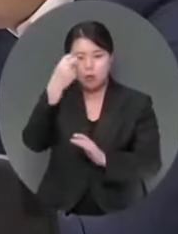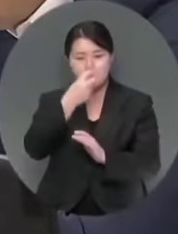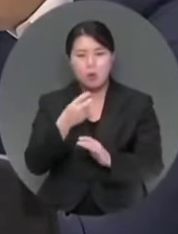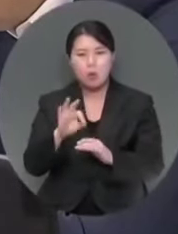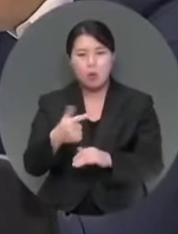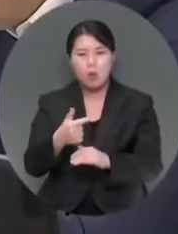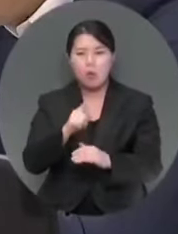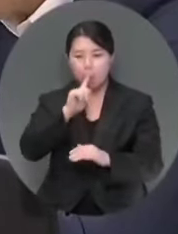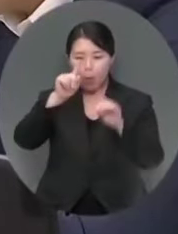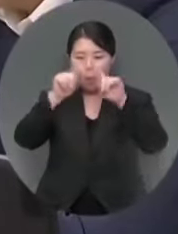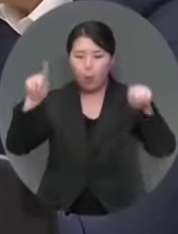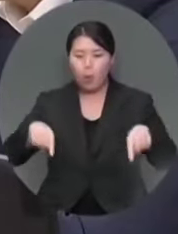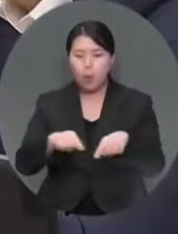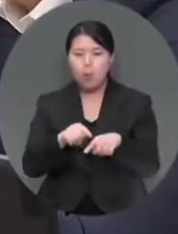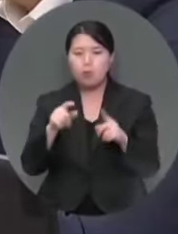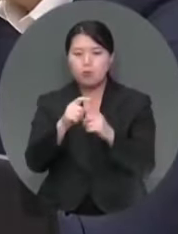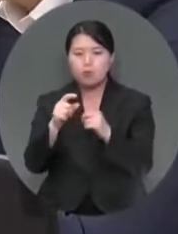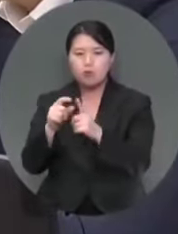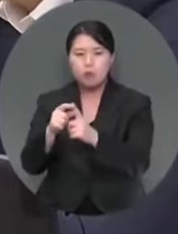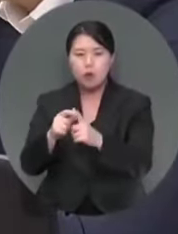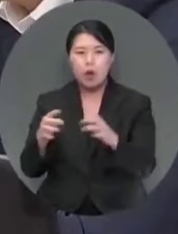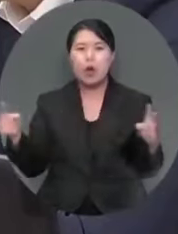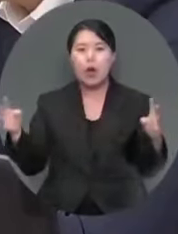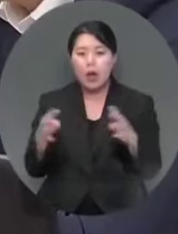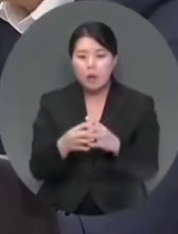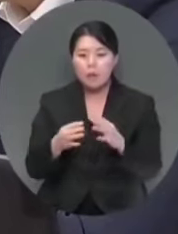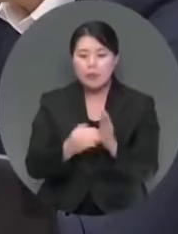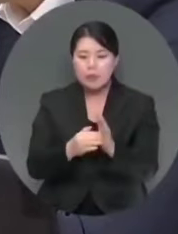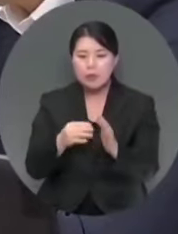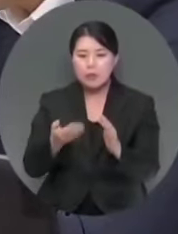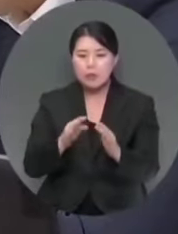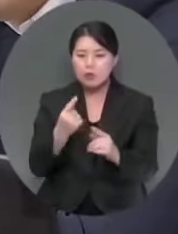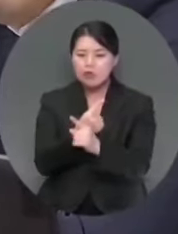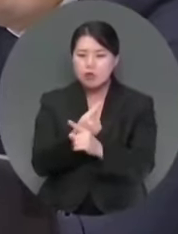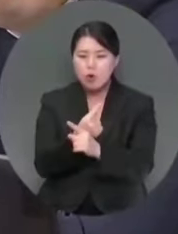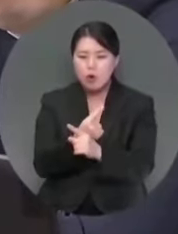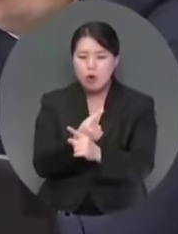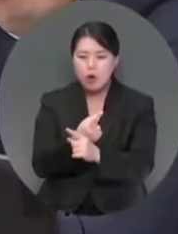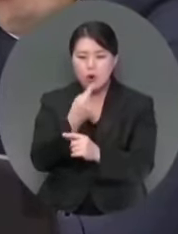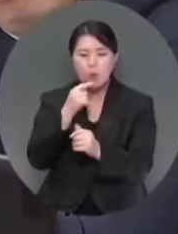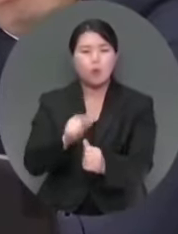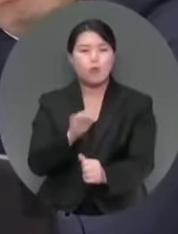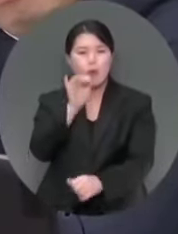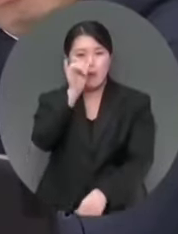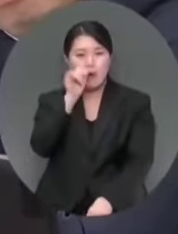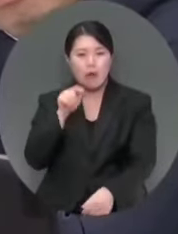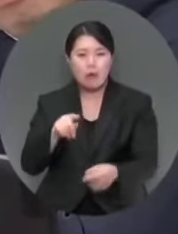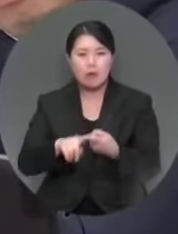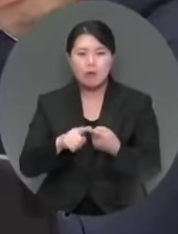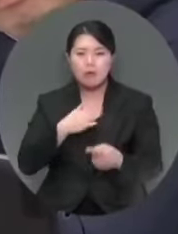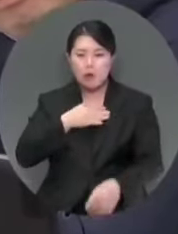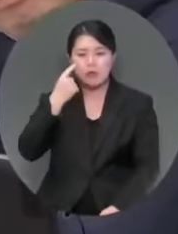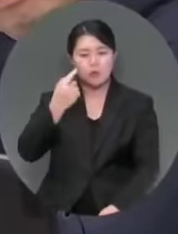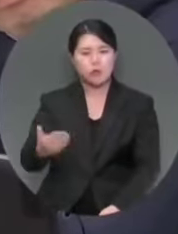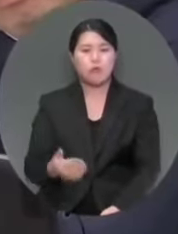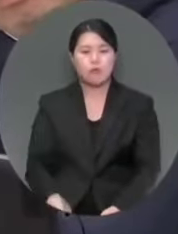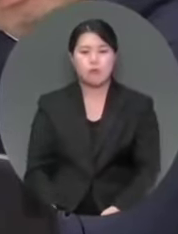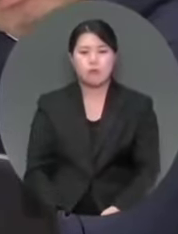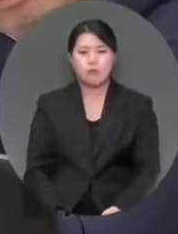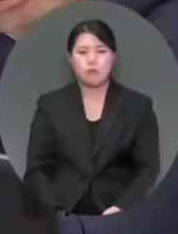감사 보고서 문구를 합의된 것을 수정하라고 요구를 한 부분에 대해서 제가 강하게 질문을 했습니다.